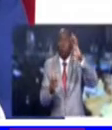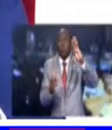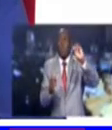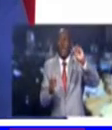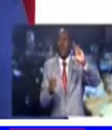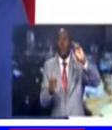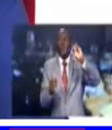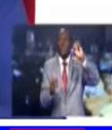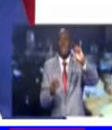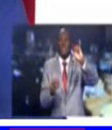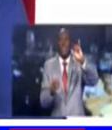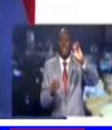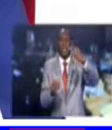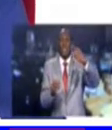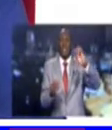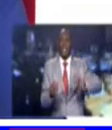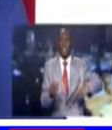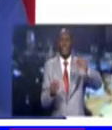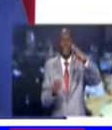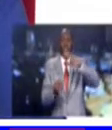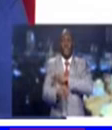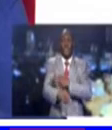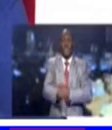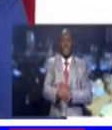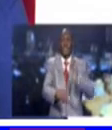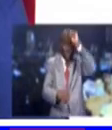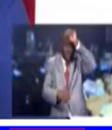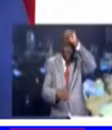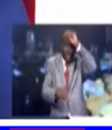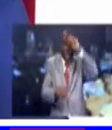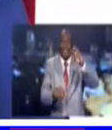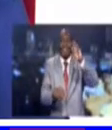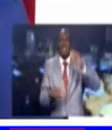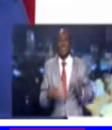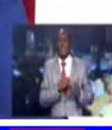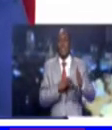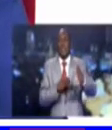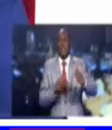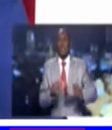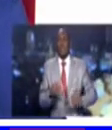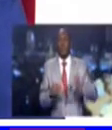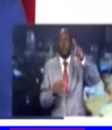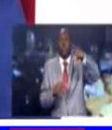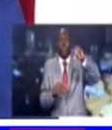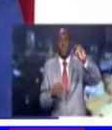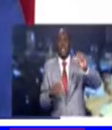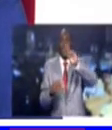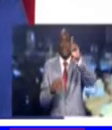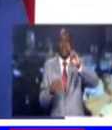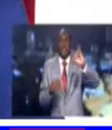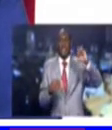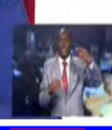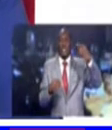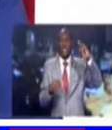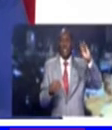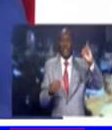y est molle guédiawaye rufisque touba boules quiès popenguine saint louis et ziguinchor